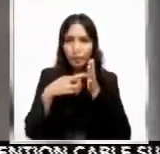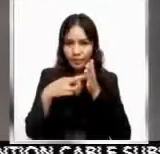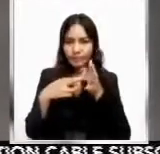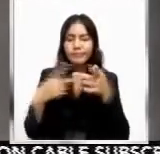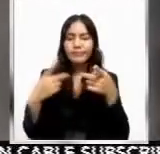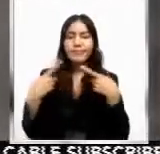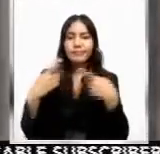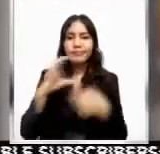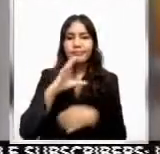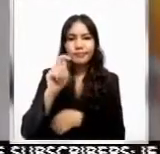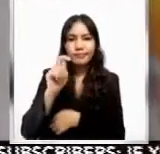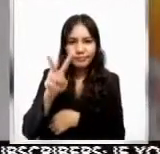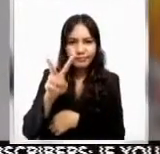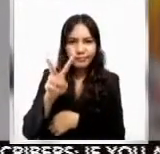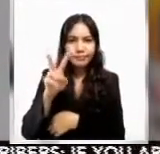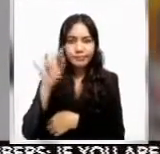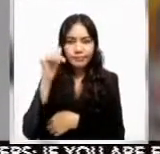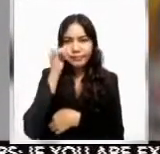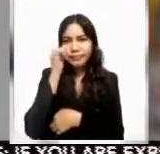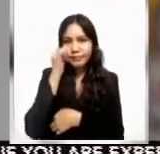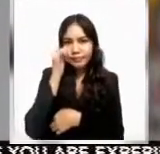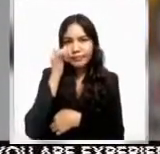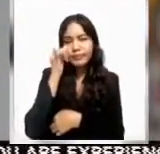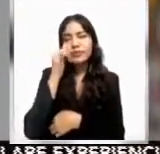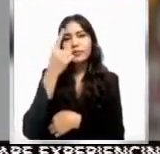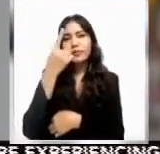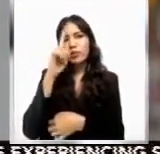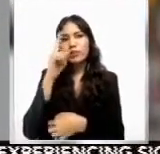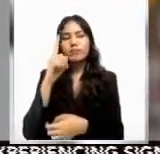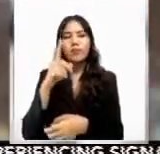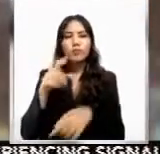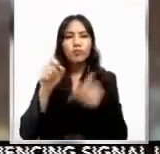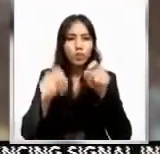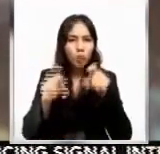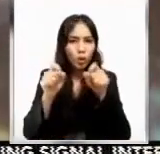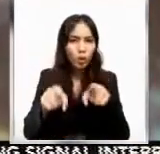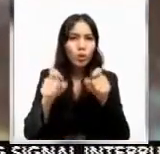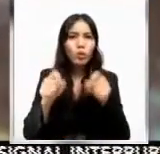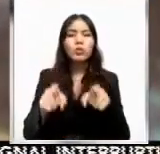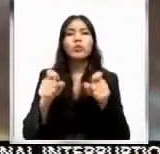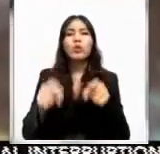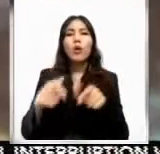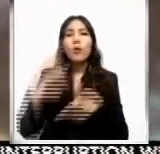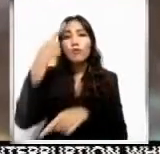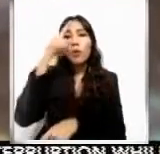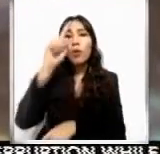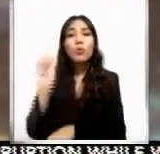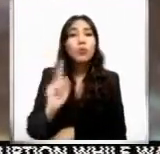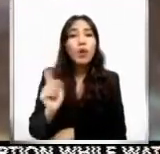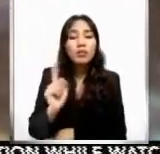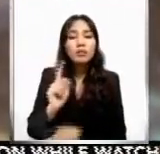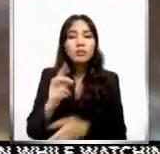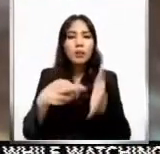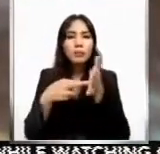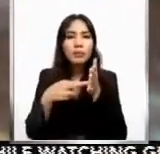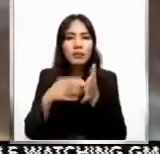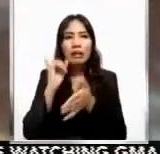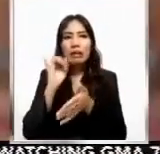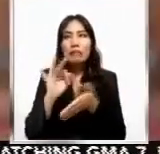mga establishment, mga tindahan. For purposes po yun na requirements yun, pa nagre-renew po sila sir ng